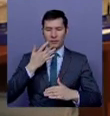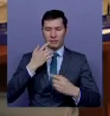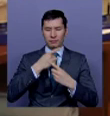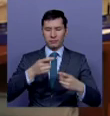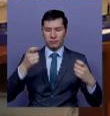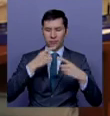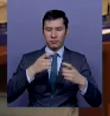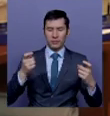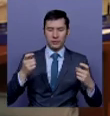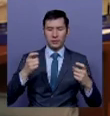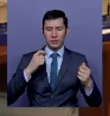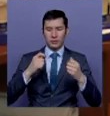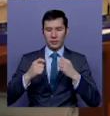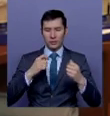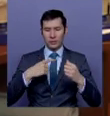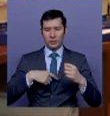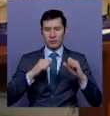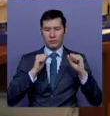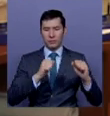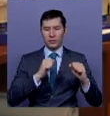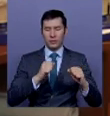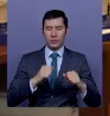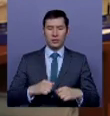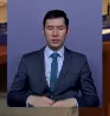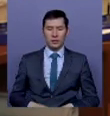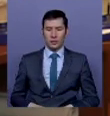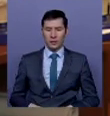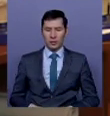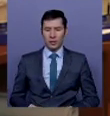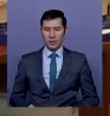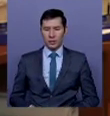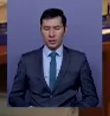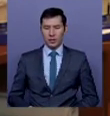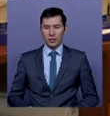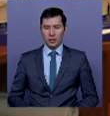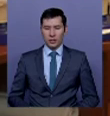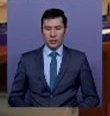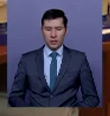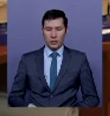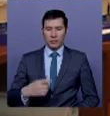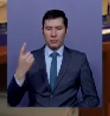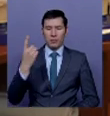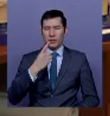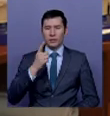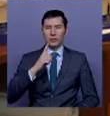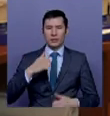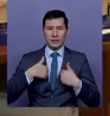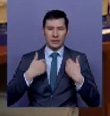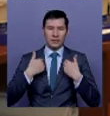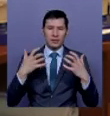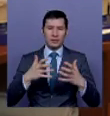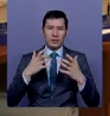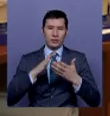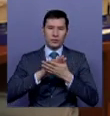немесе жаңағы ауруларға өте жақындамау керек дегендей оның барлығын бірінші гигиена ол дұрыс бірақ